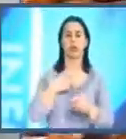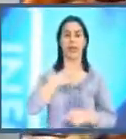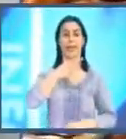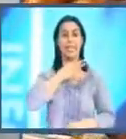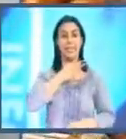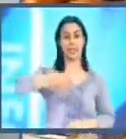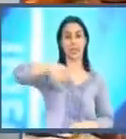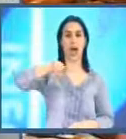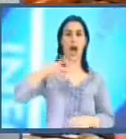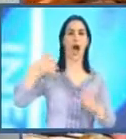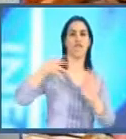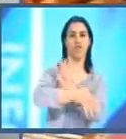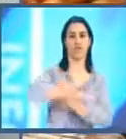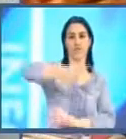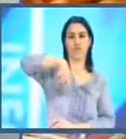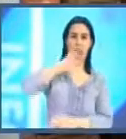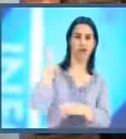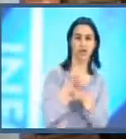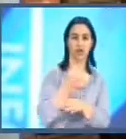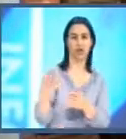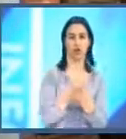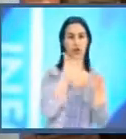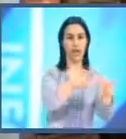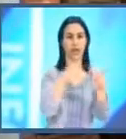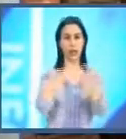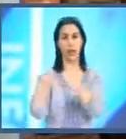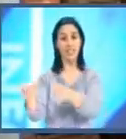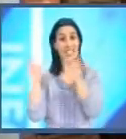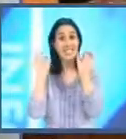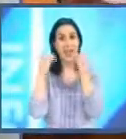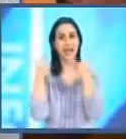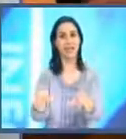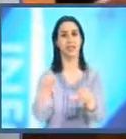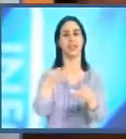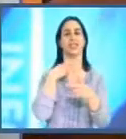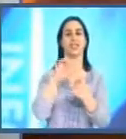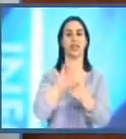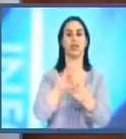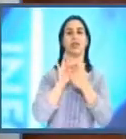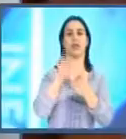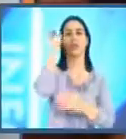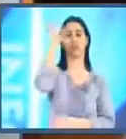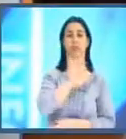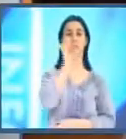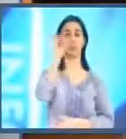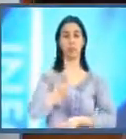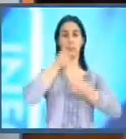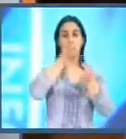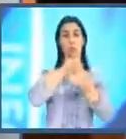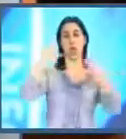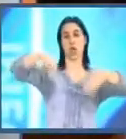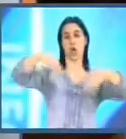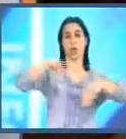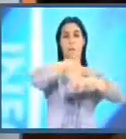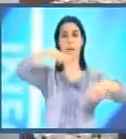per igual tots els sectors d'activitat. Especialment el sector serveis, tot i que si es miren xifres absolutes, és normal que la majoria